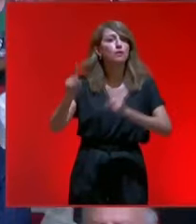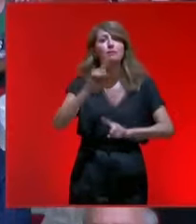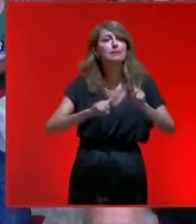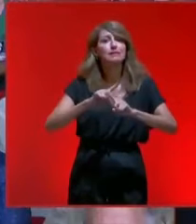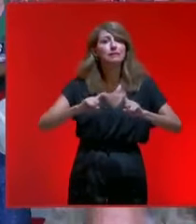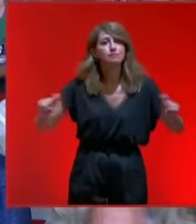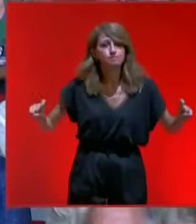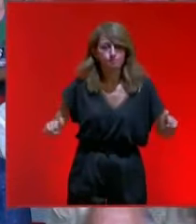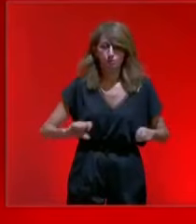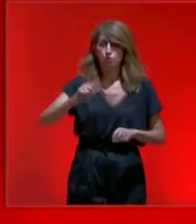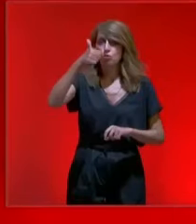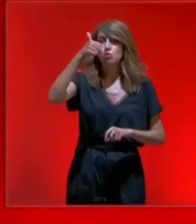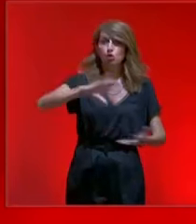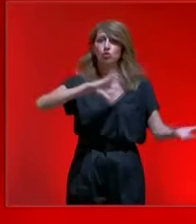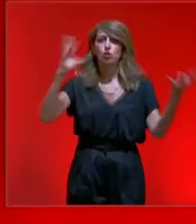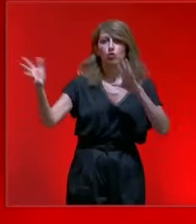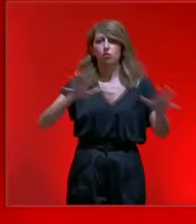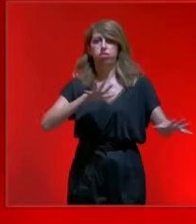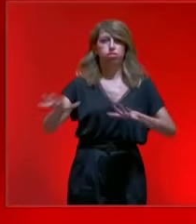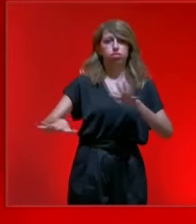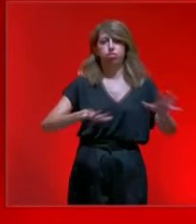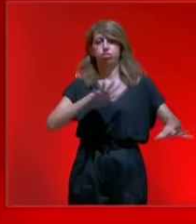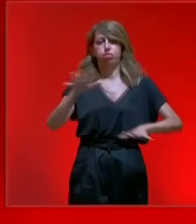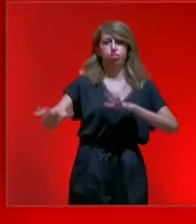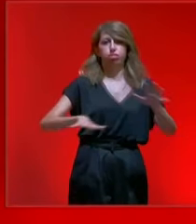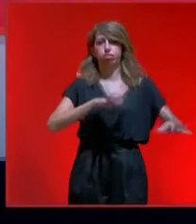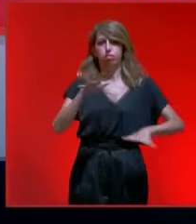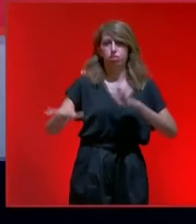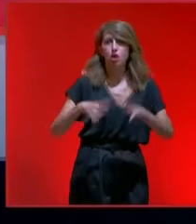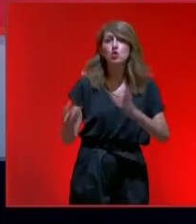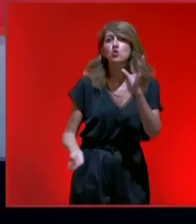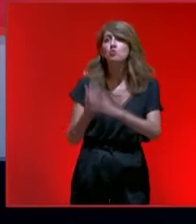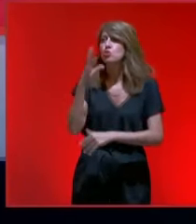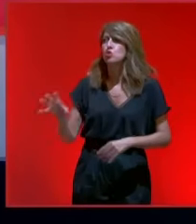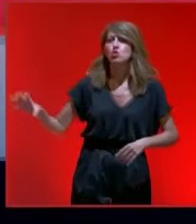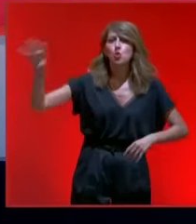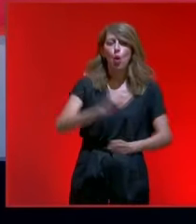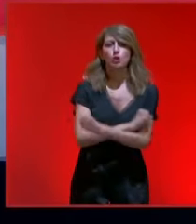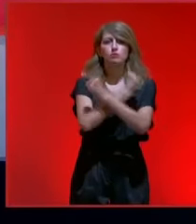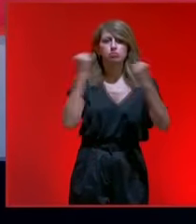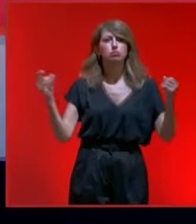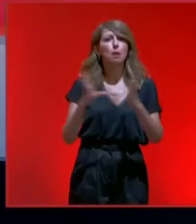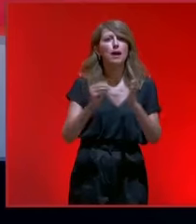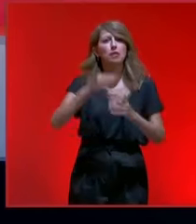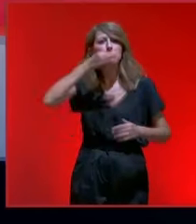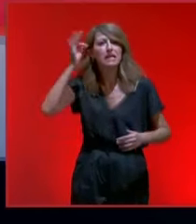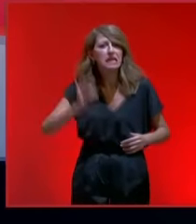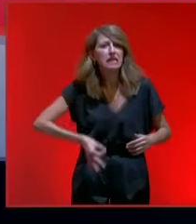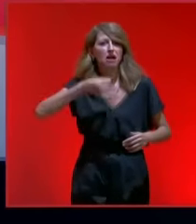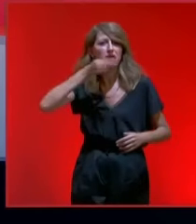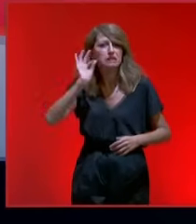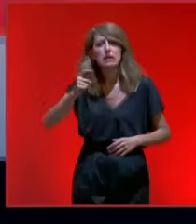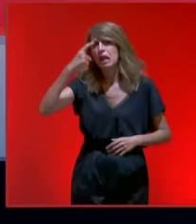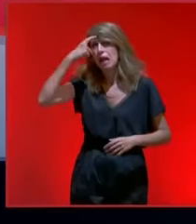Έχουμε νέες, αναδυόμενες συμμαχίες, όπως οι BRICS, να αναδεικνύονται και να αμφισβητούν το status quo. Το πόλεμο